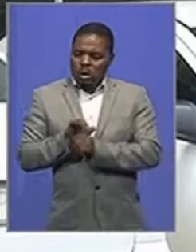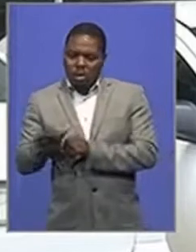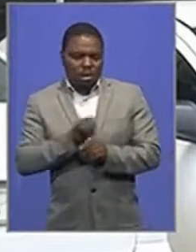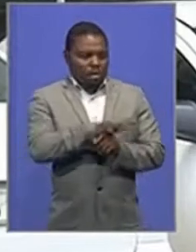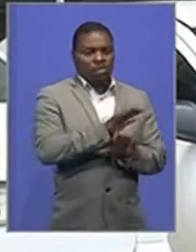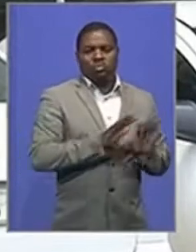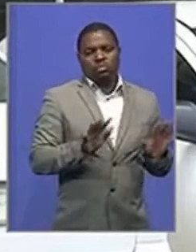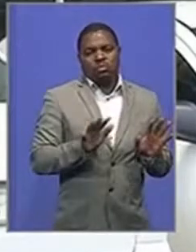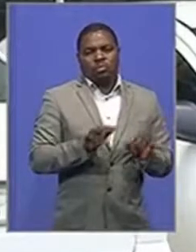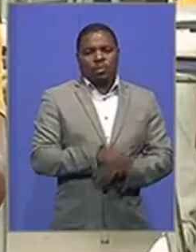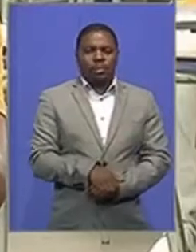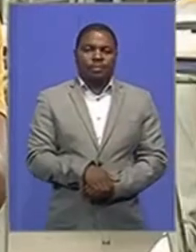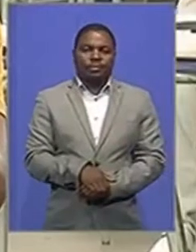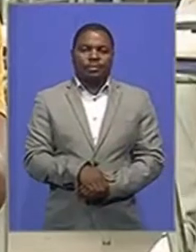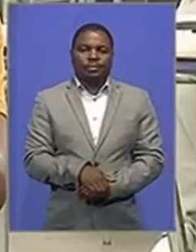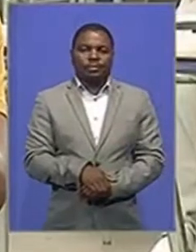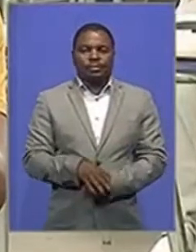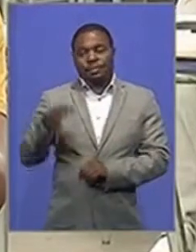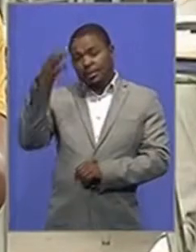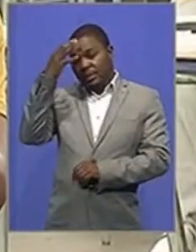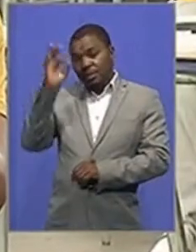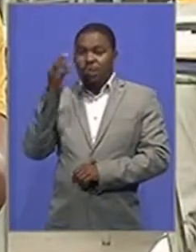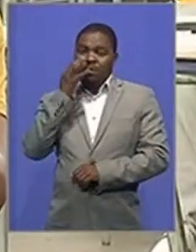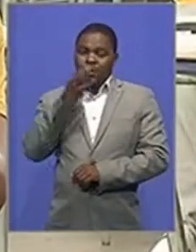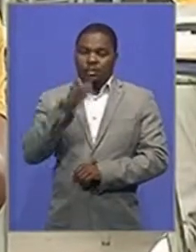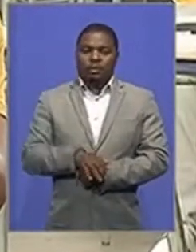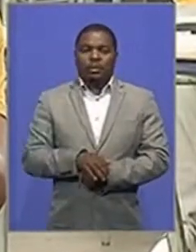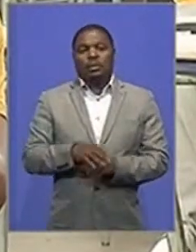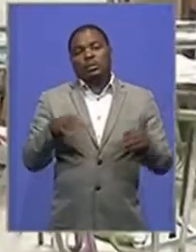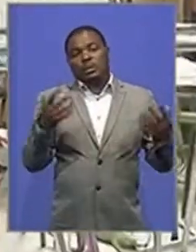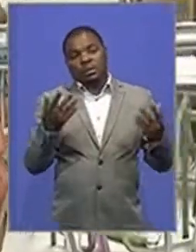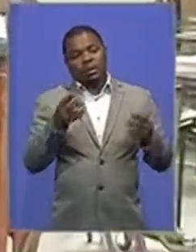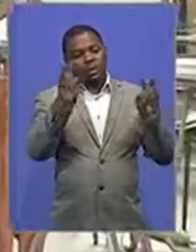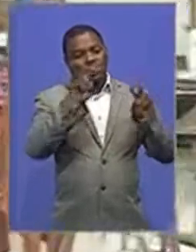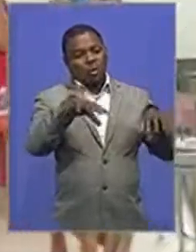e mongwe wa bona a tshwaetsege. Mmuso o re go imololwa ga motlakase go amme